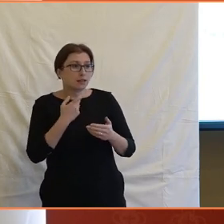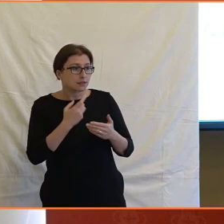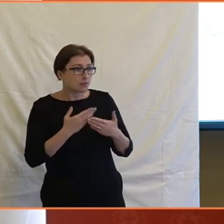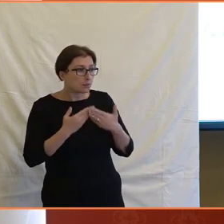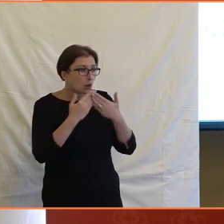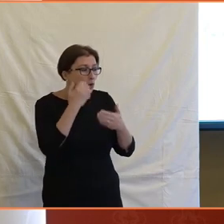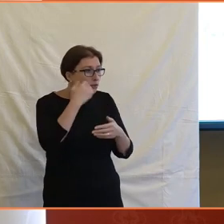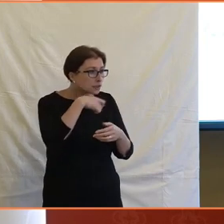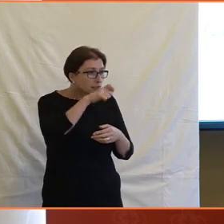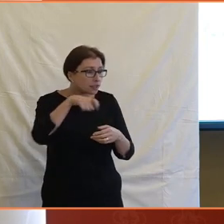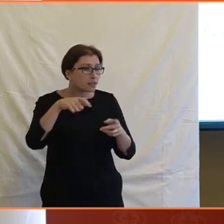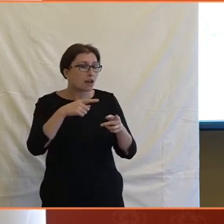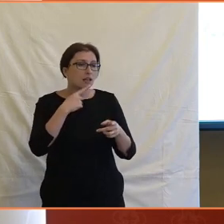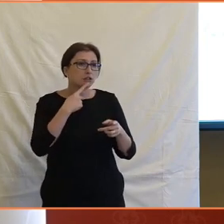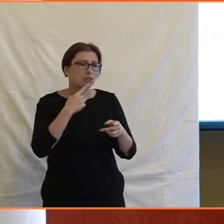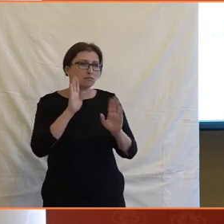lidí vlastně